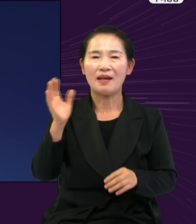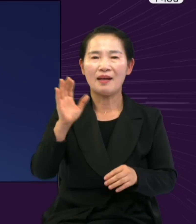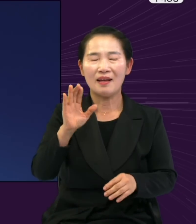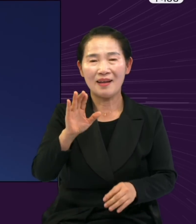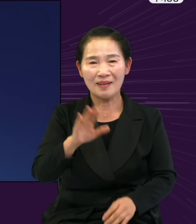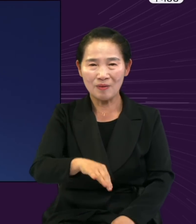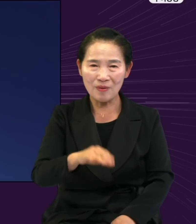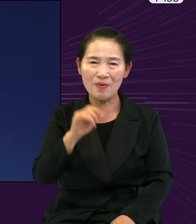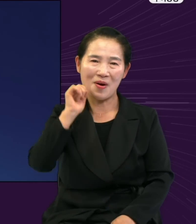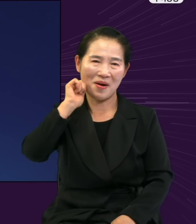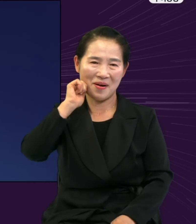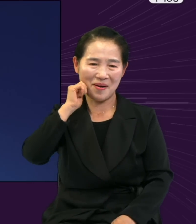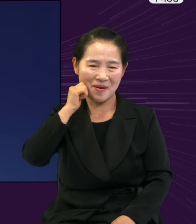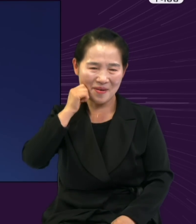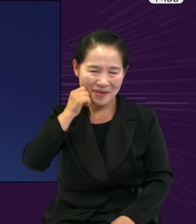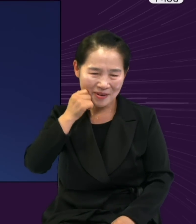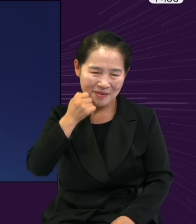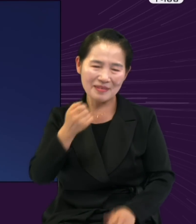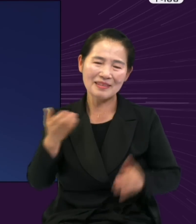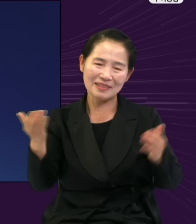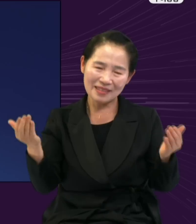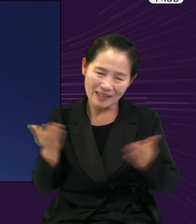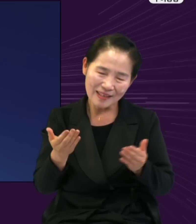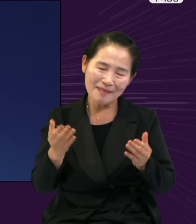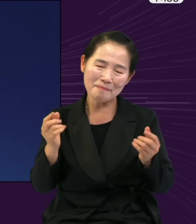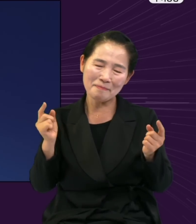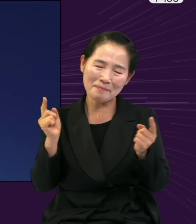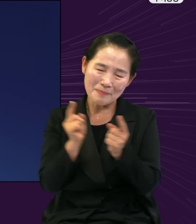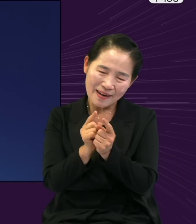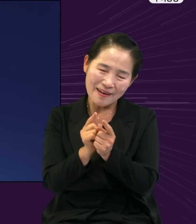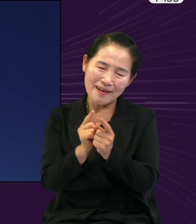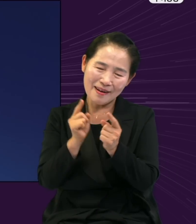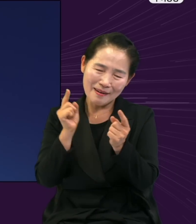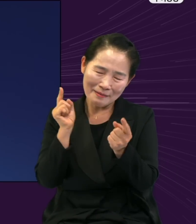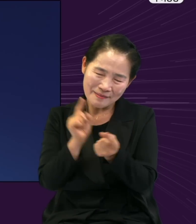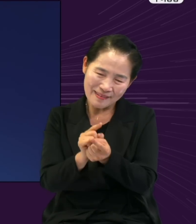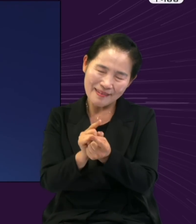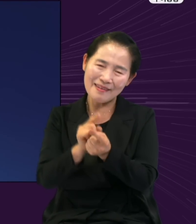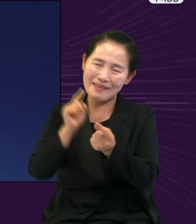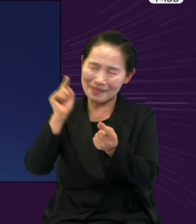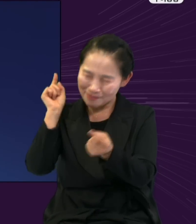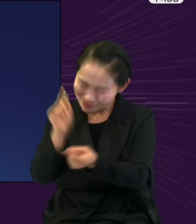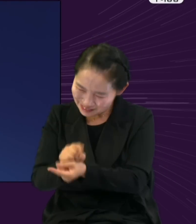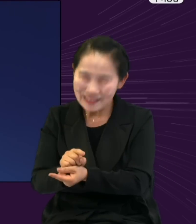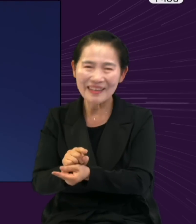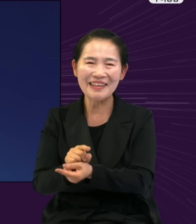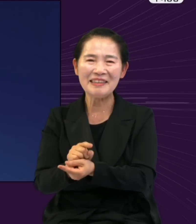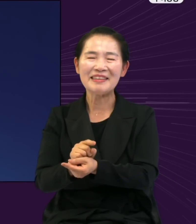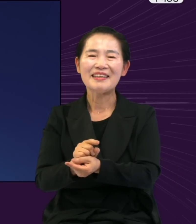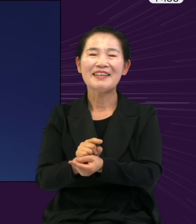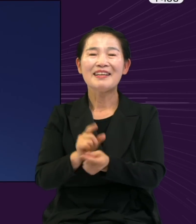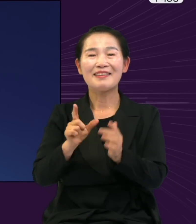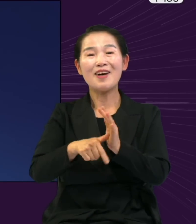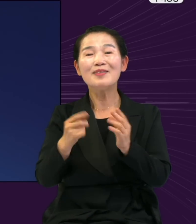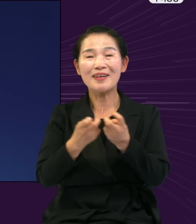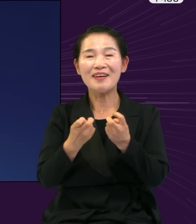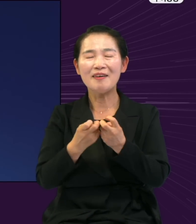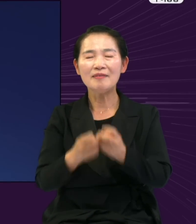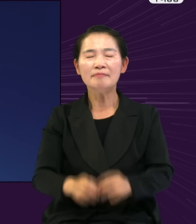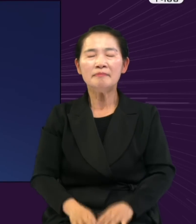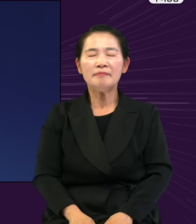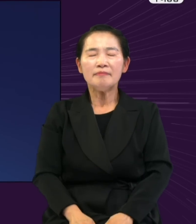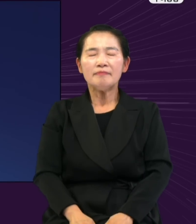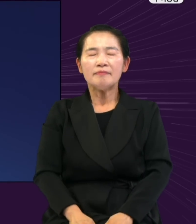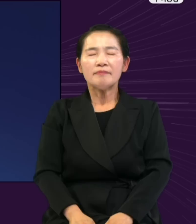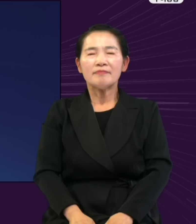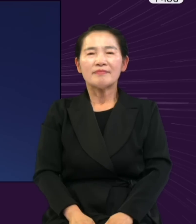일들을 만나고 부딪힙니다. 그때 크게 호흡하고 그 사람이 마지막에 했을